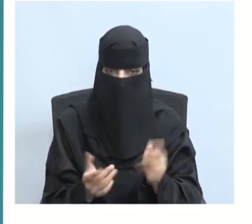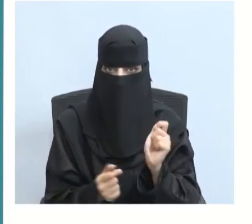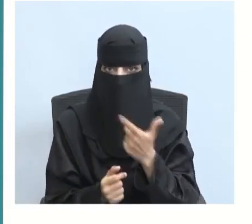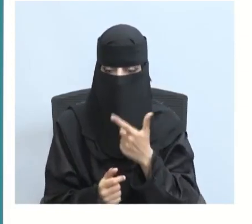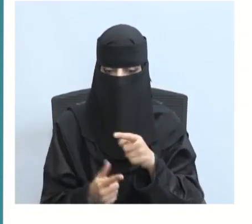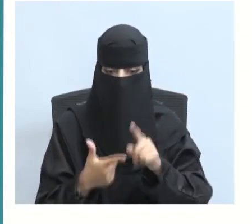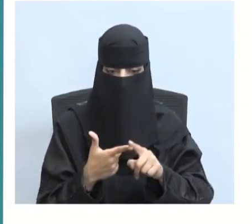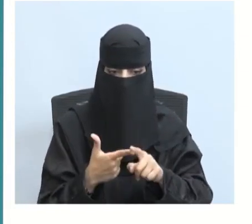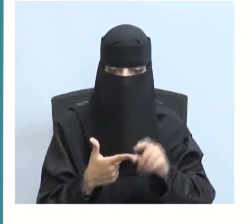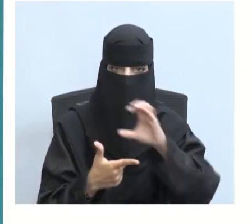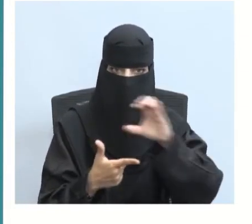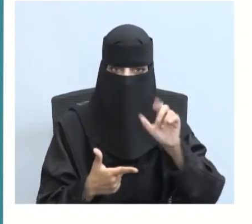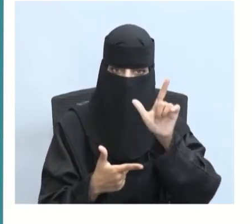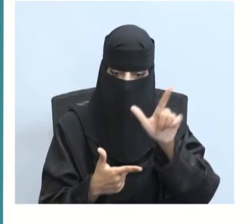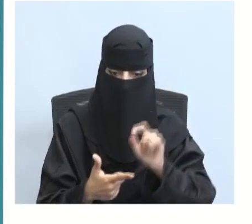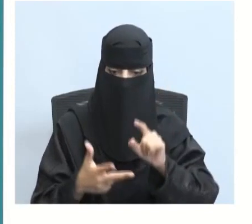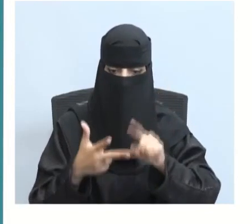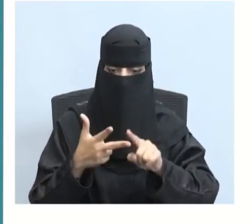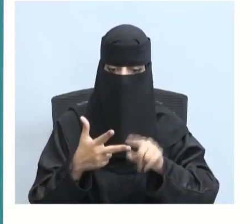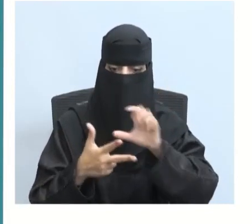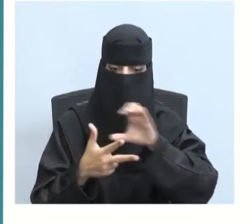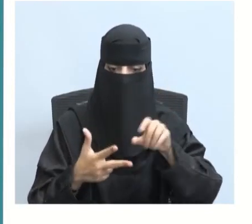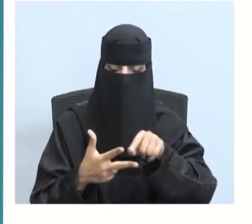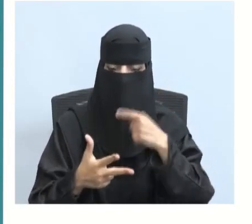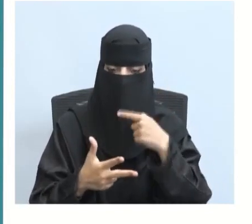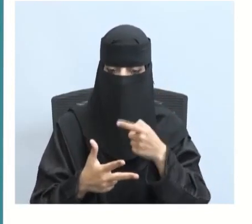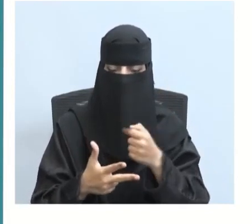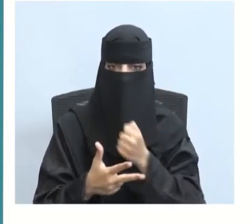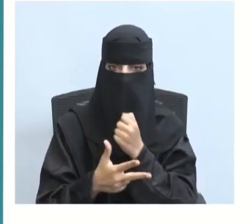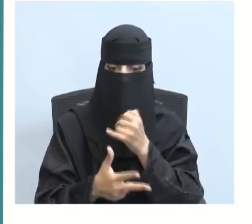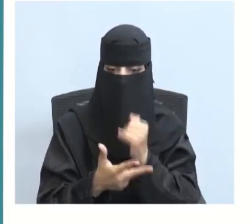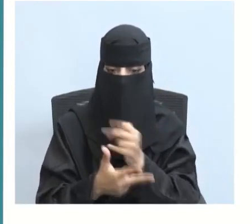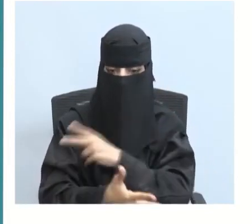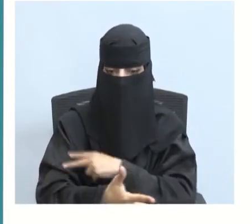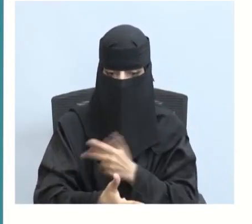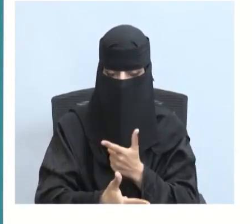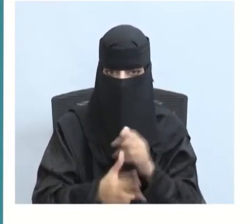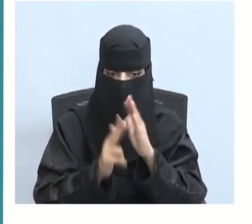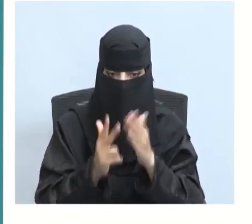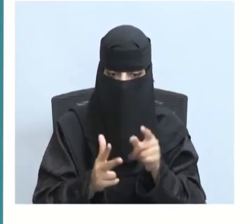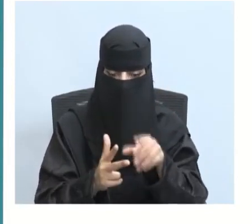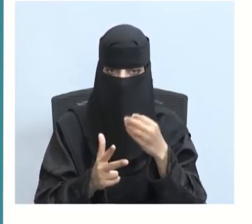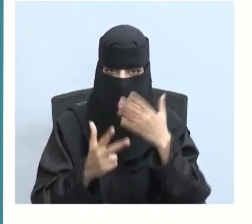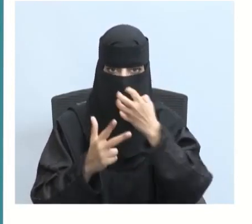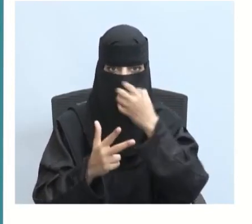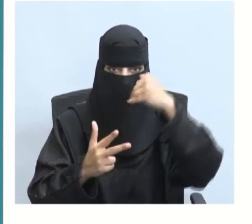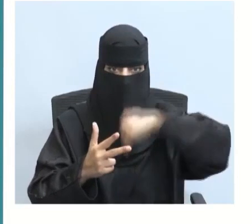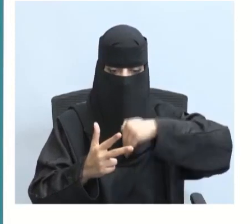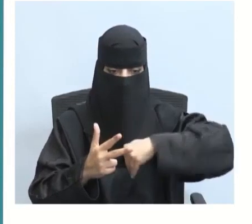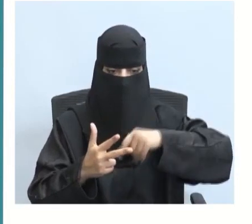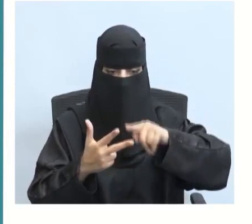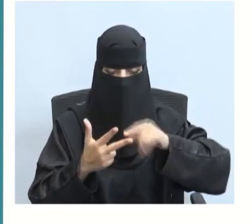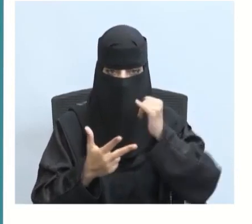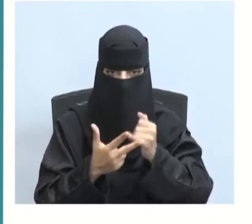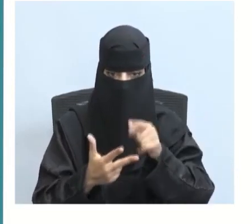للجسم موافق صحيح تعتمد الطاقه الحراريه لجسم ما على درجه حرارته نعم الطاقه